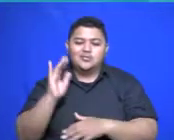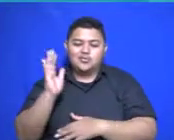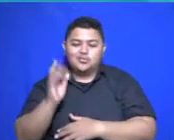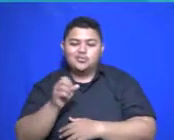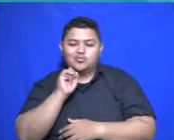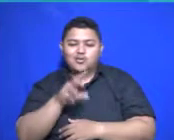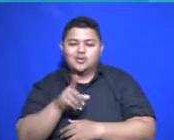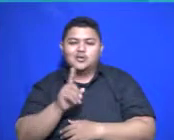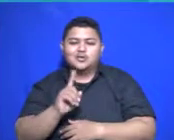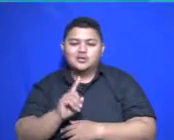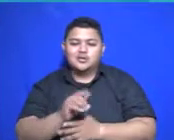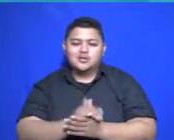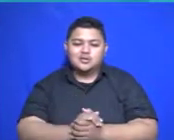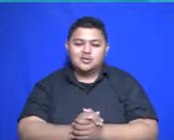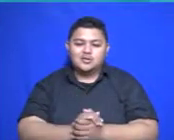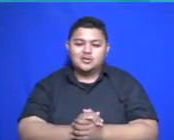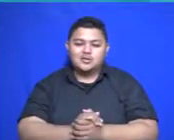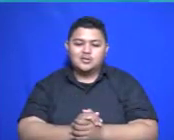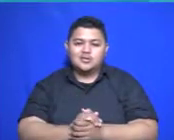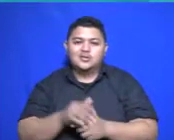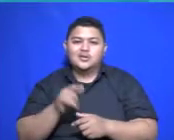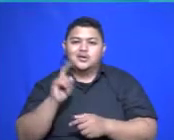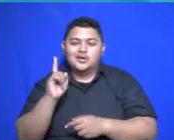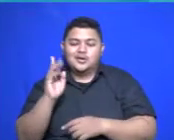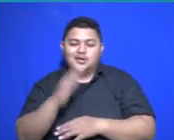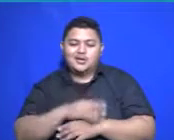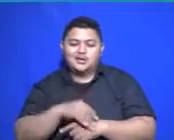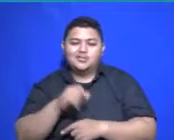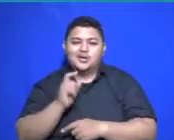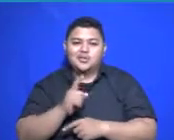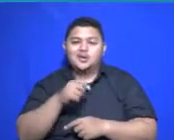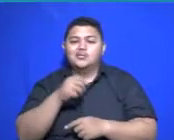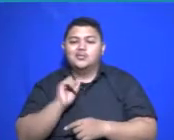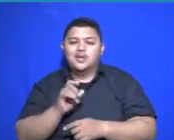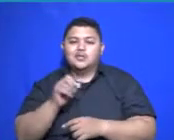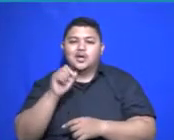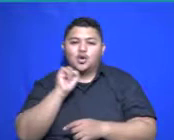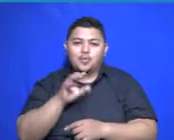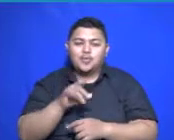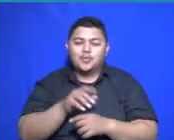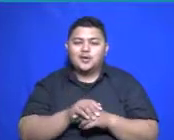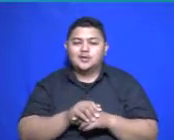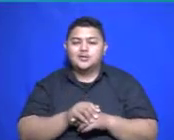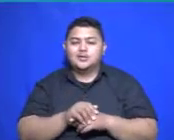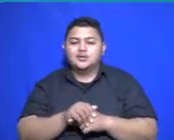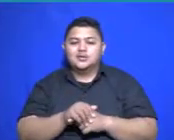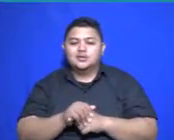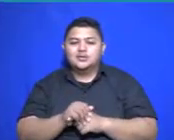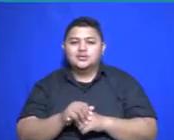Tapi di hari kedua kami dikomplain karena tidak ada tiket. Jadi kosong bisa lain, kepenuhan juga bisa lain